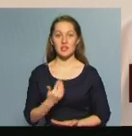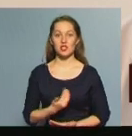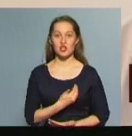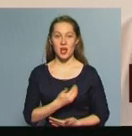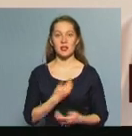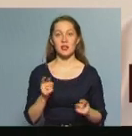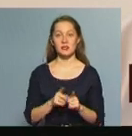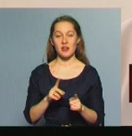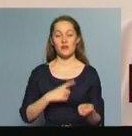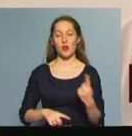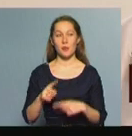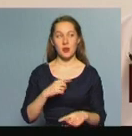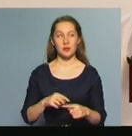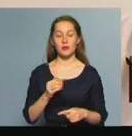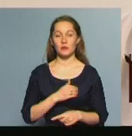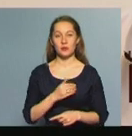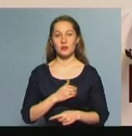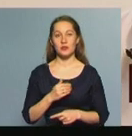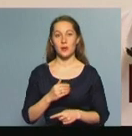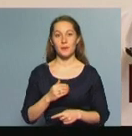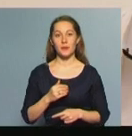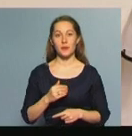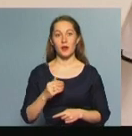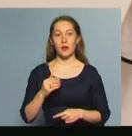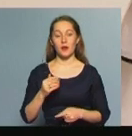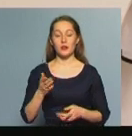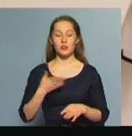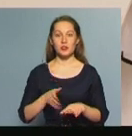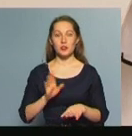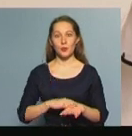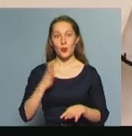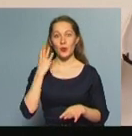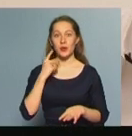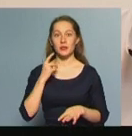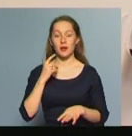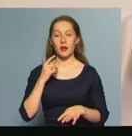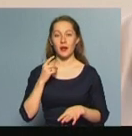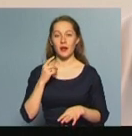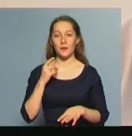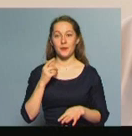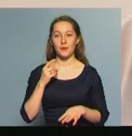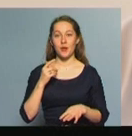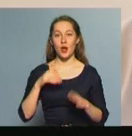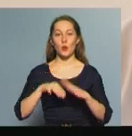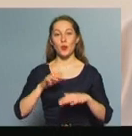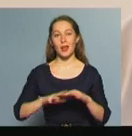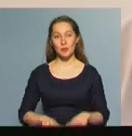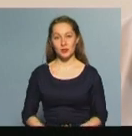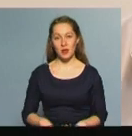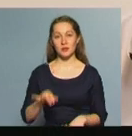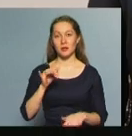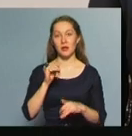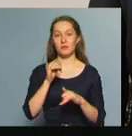равно обратно вернуться. То есть, ну, тяжело, когда опускаются руки, перестаешь